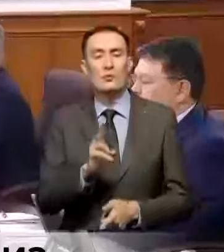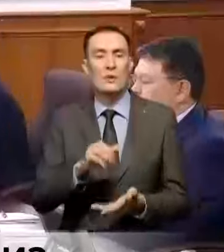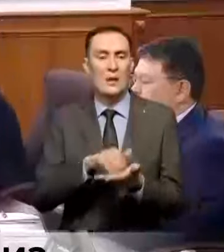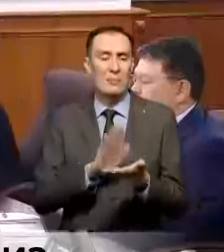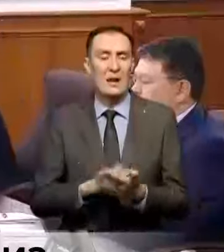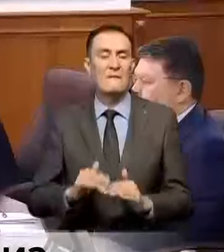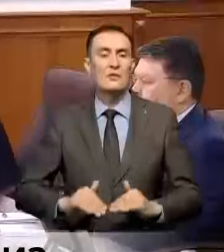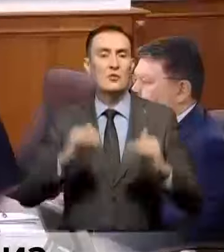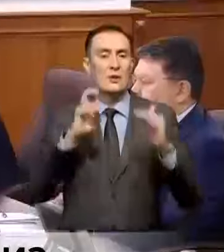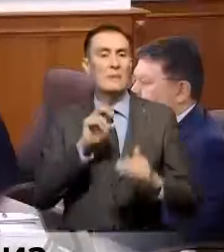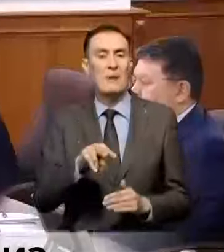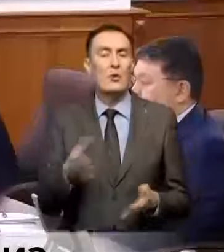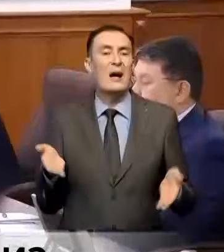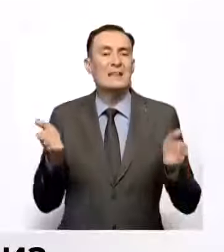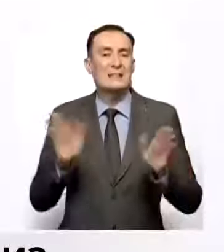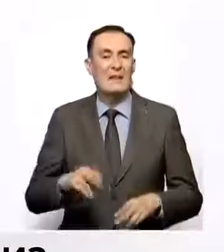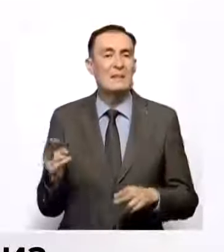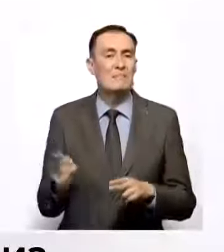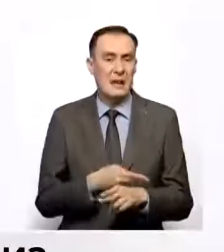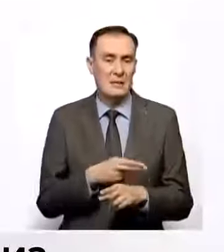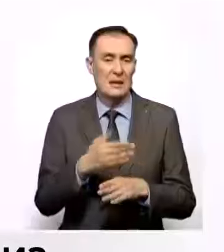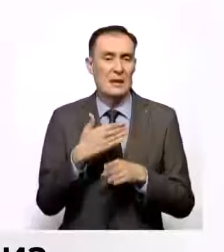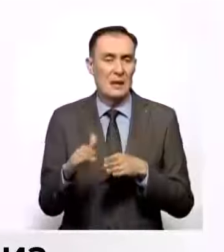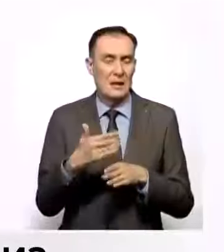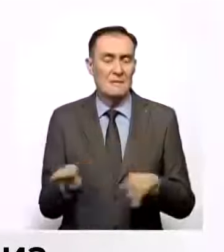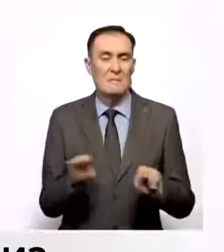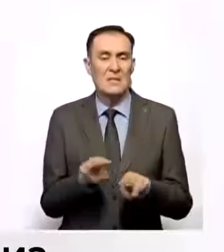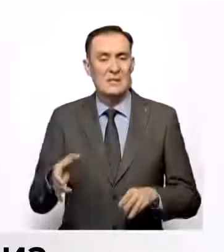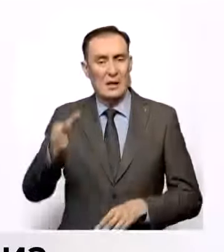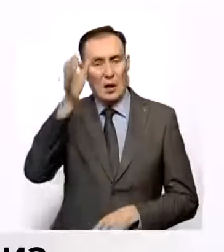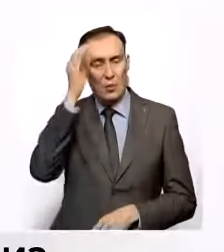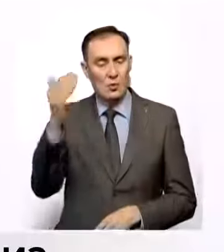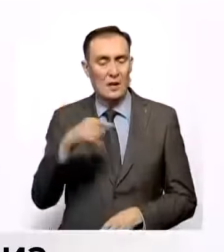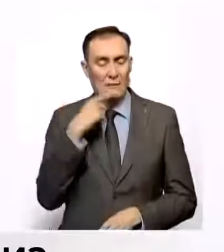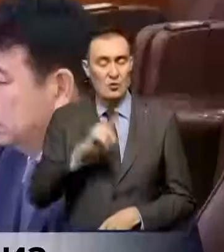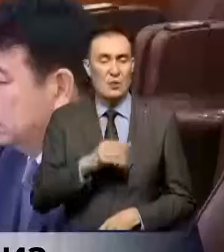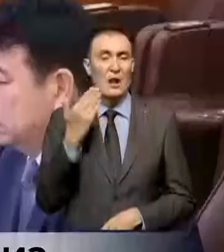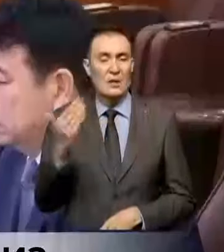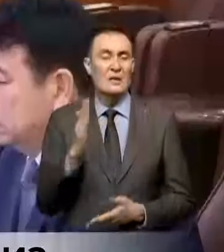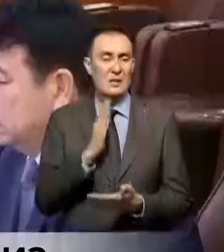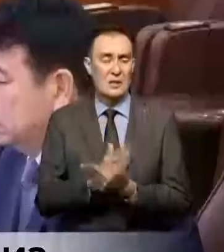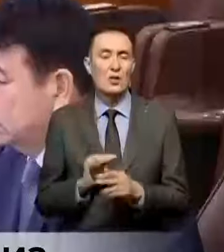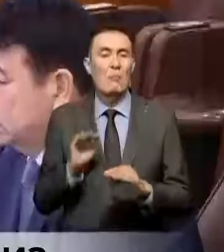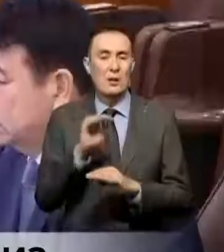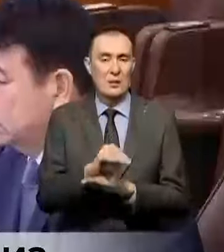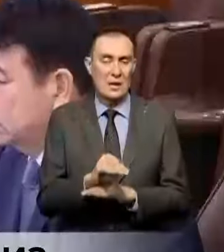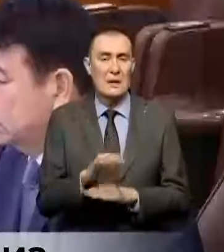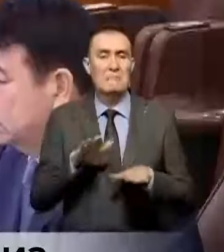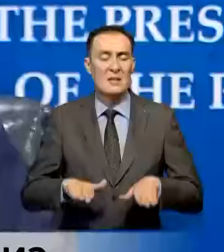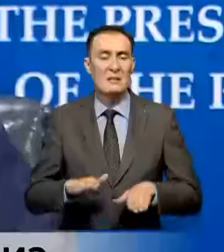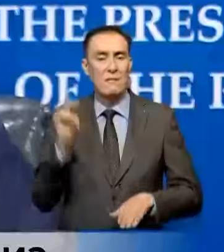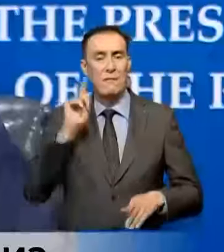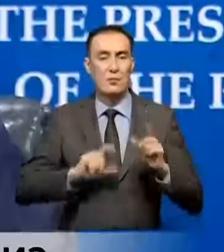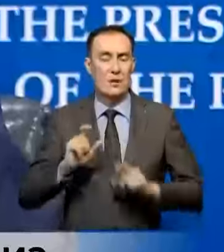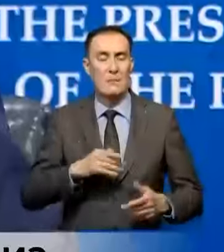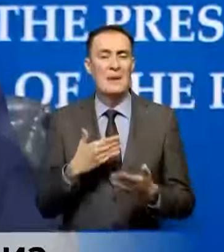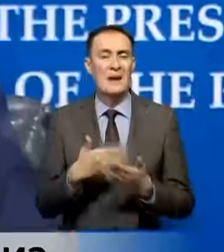набрали высокие баллы, но остались без грантов, министр науки и высшего образования отметил, что для них есть дополнительные места в вузах.